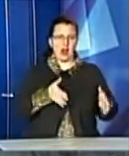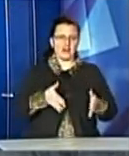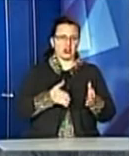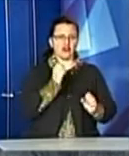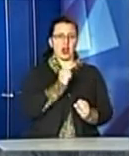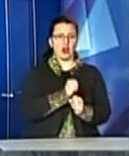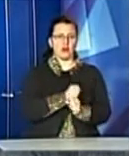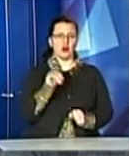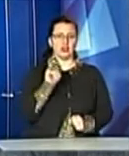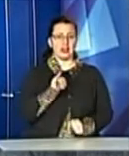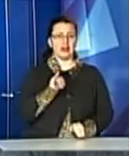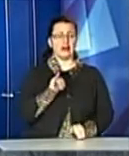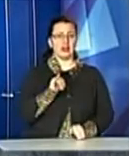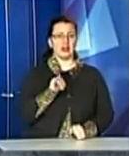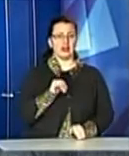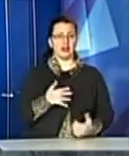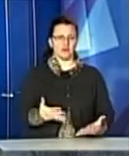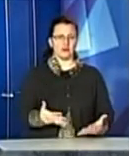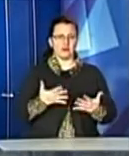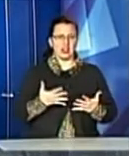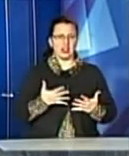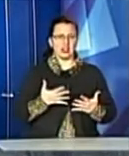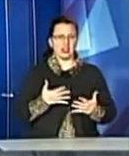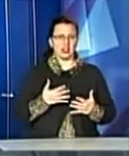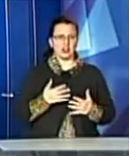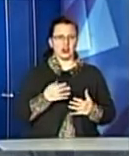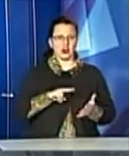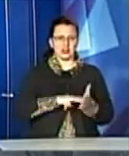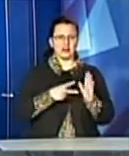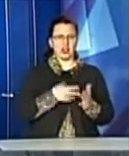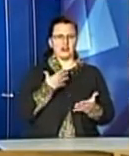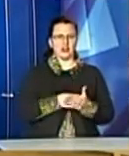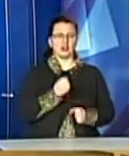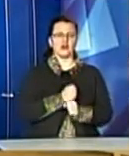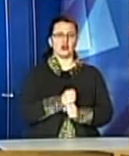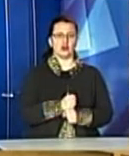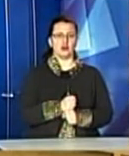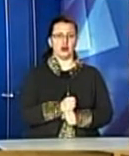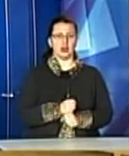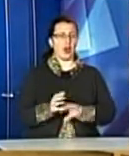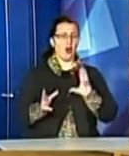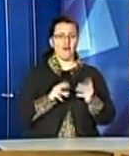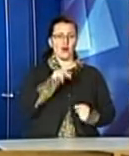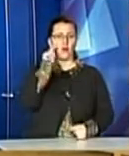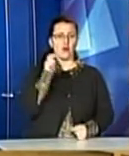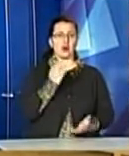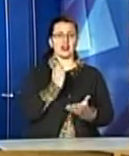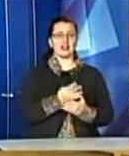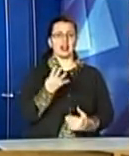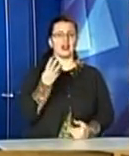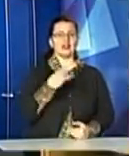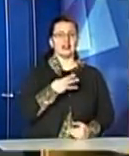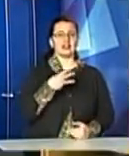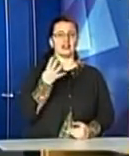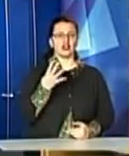і, скажімо, чітко вибудувати свою лінію для одержання результату. Загалом Україна стала 34-ю країною у